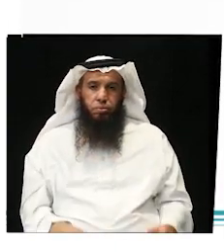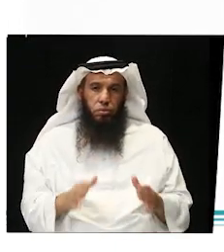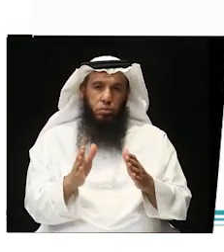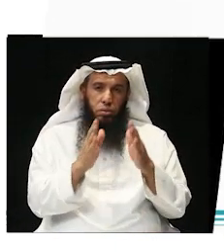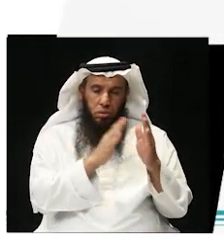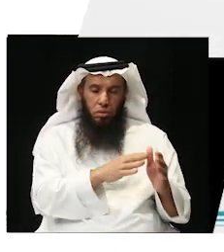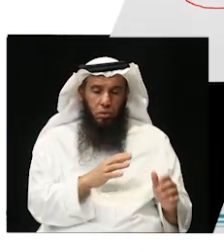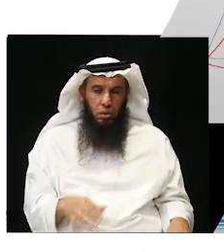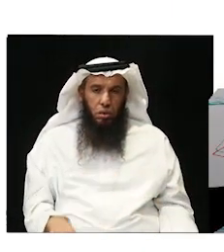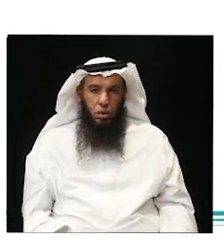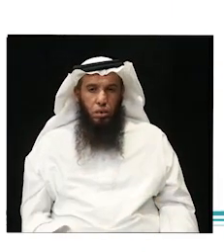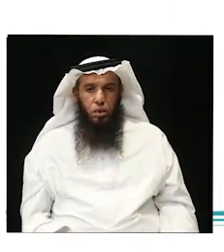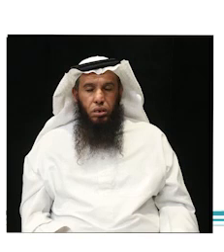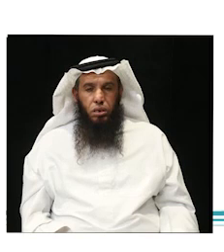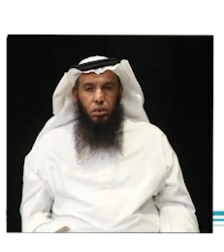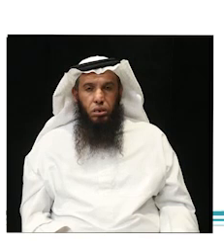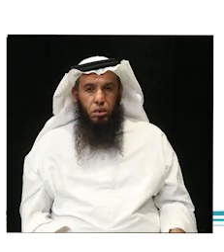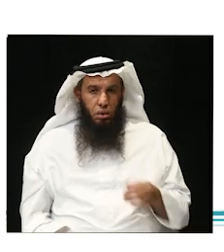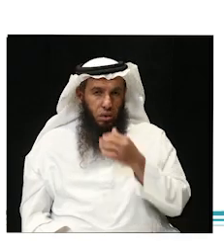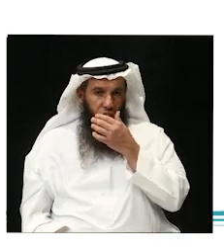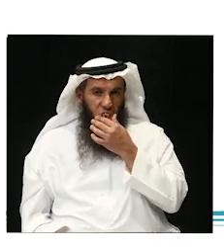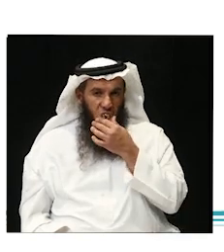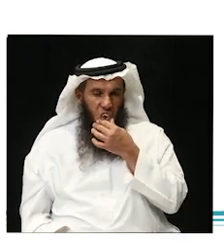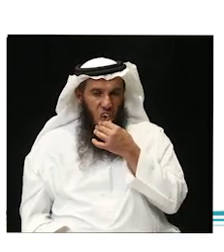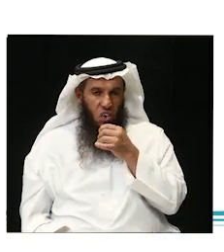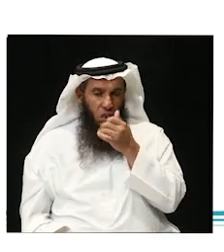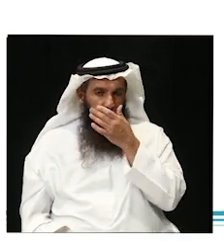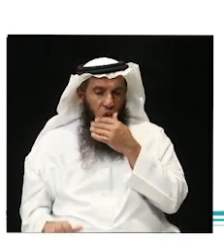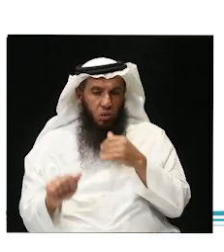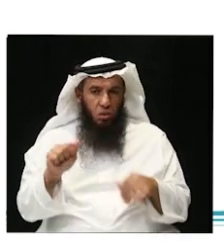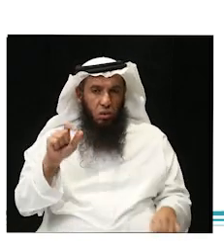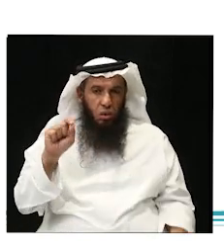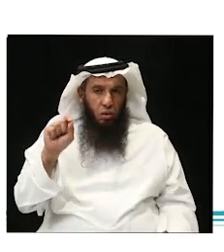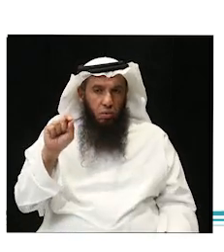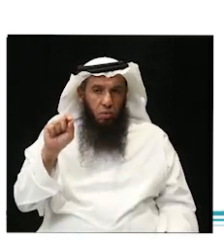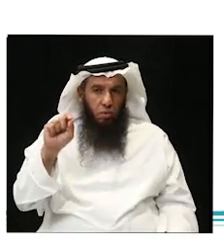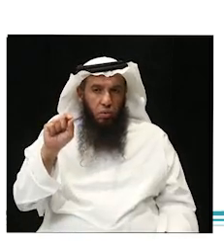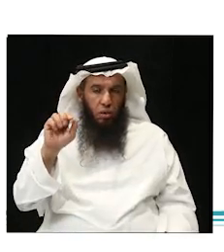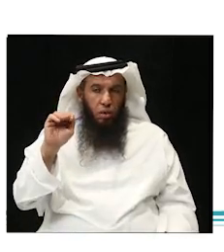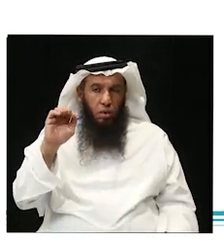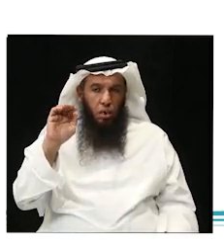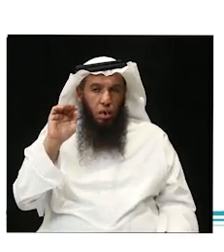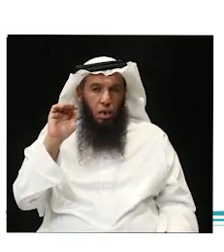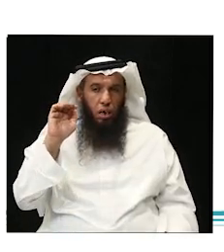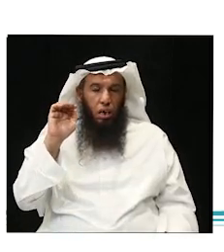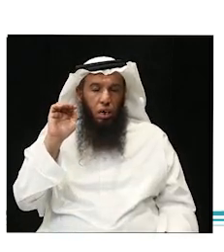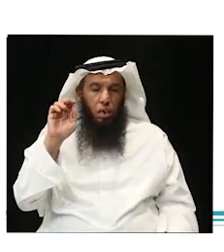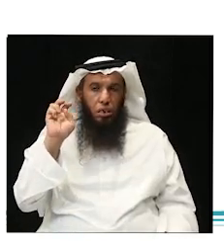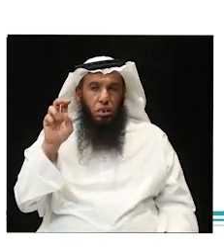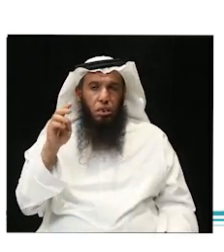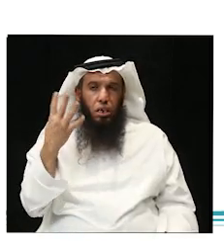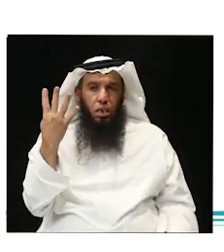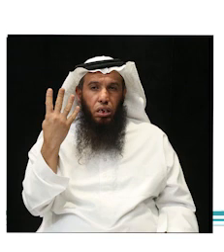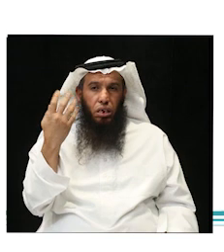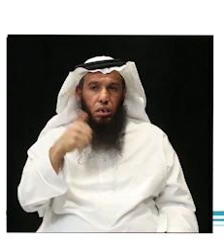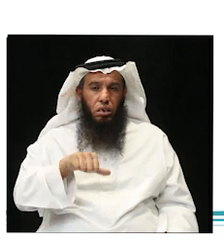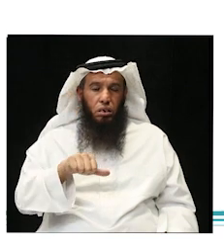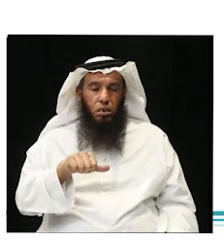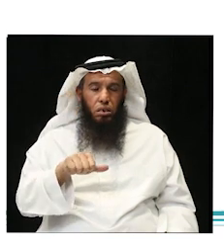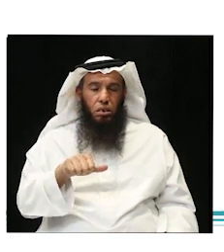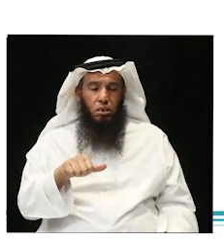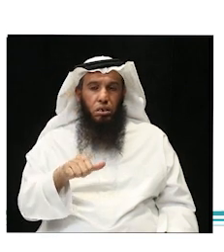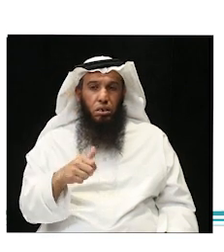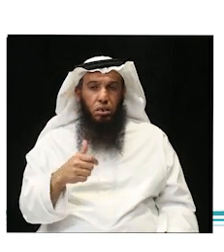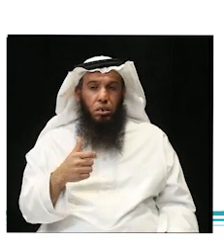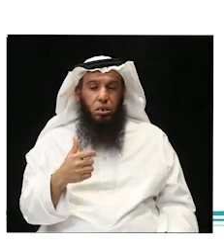حصول مطلوب أو دفع مكروه، وهذا السؤالين يعرفان ويلخصان هذه الصفحة كاملة